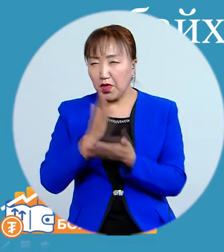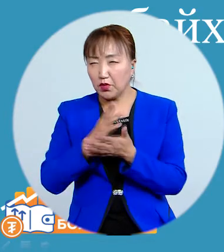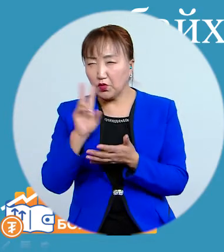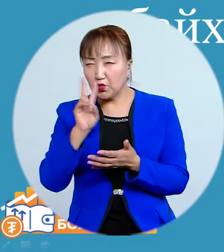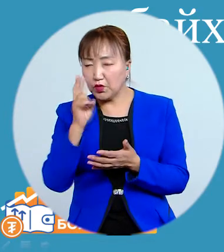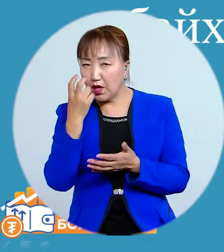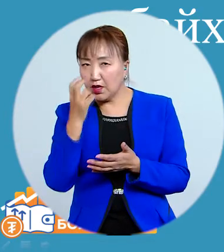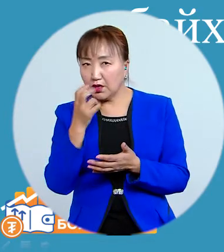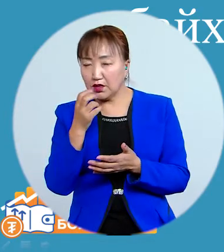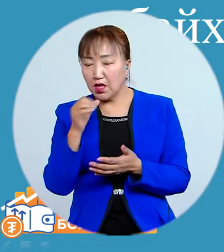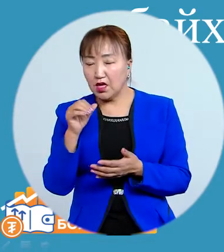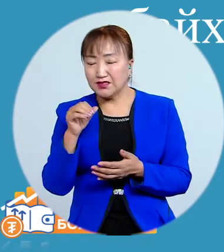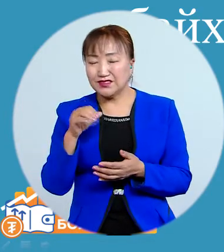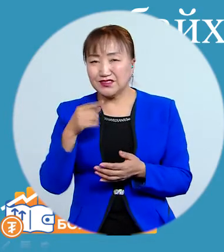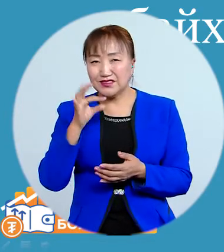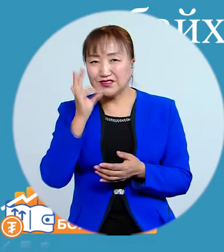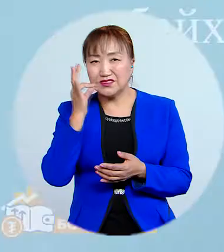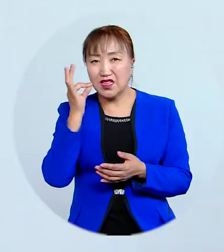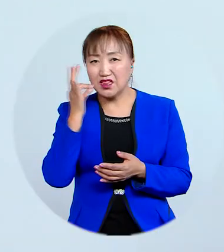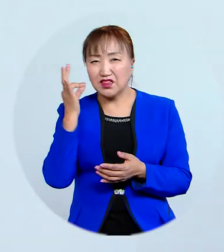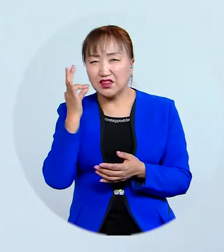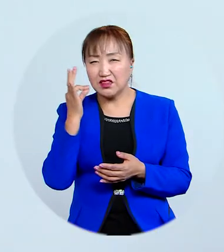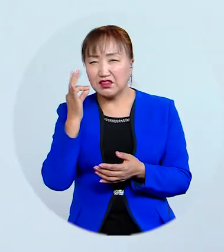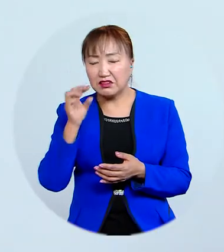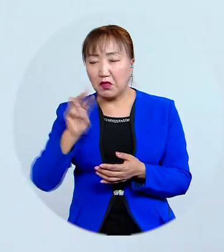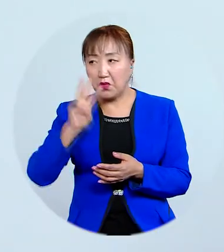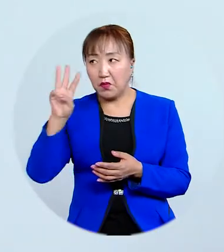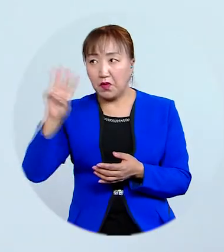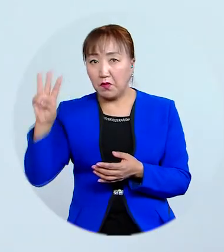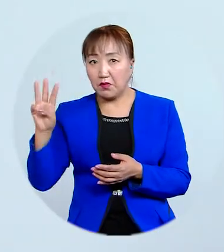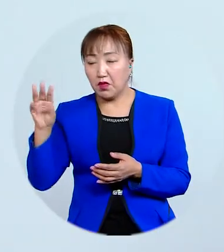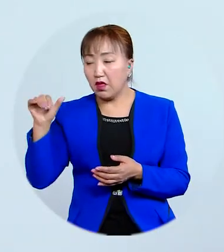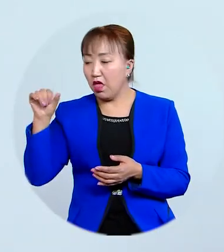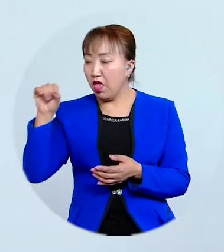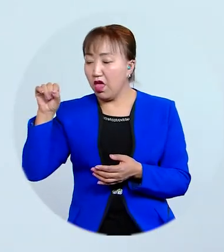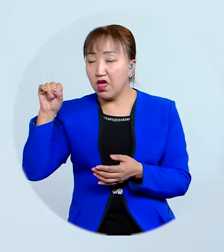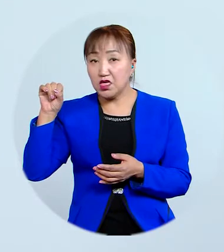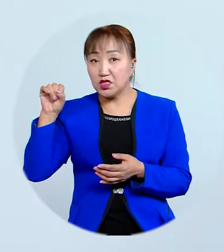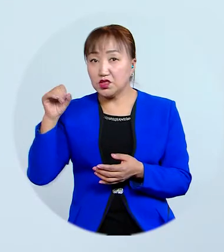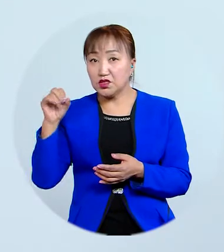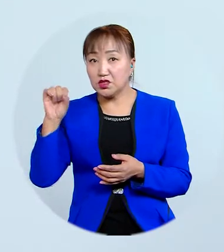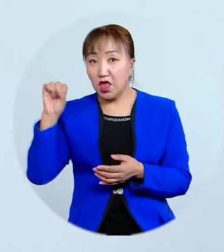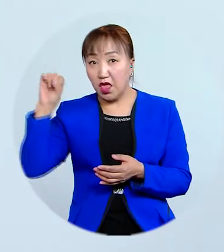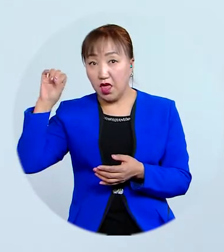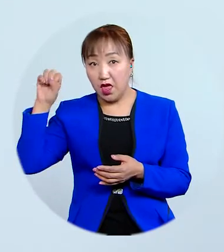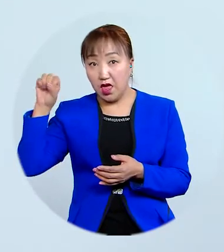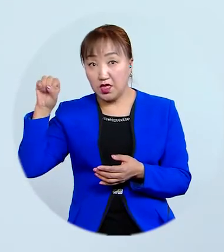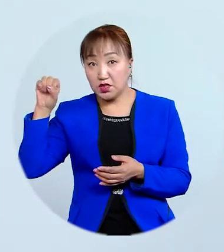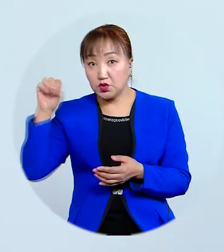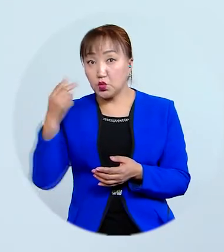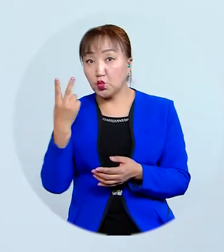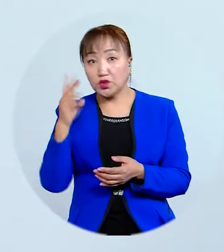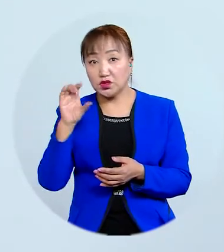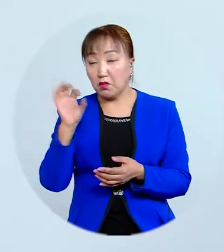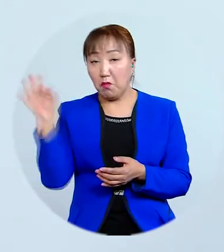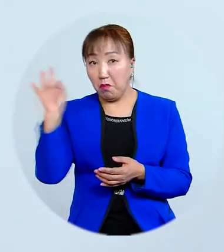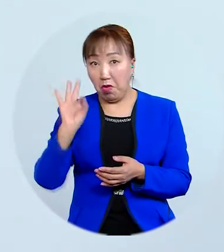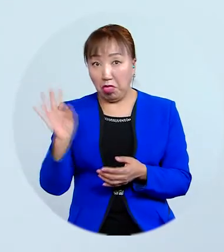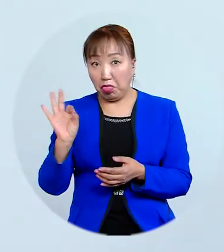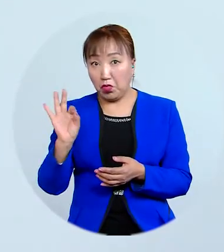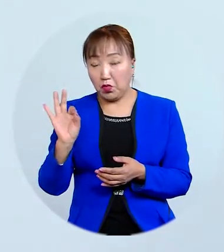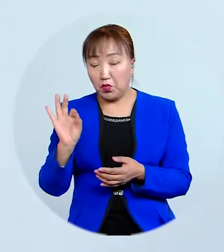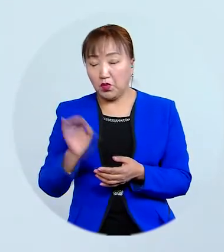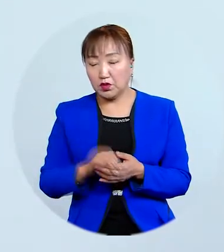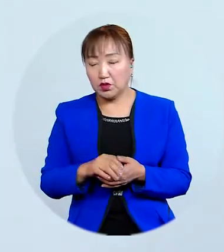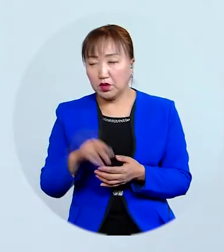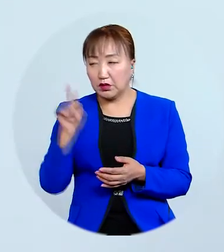заллийн хичээл хаягн дээр бол энэ S гэдэг үсэг нь бол байдгүй. Тэгэхээр энэ S үсэг нь байснараа энэ тухайн үеиг хаяг одоо илүү юм баталгаатай